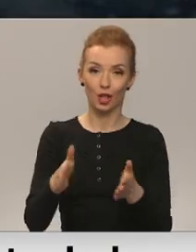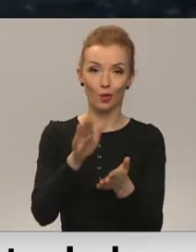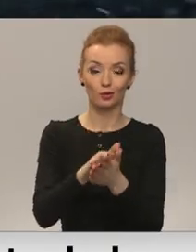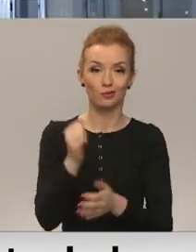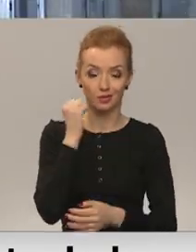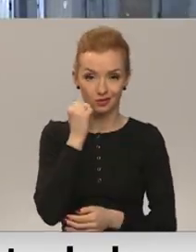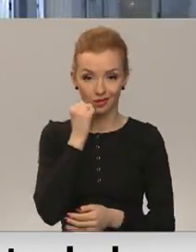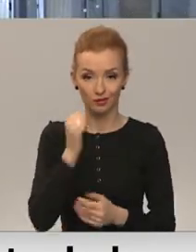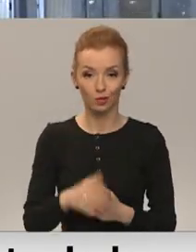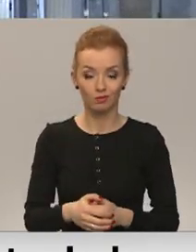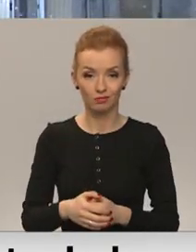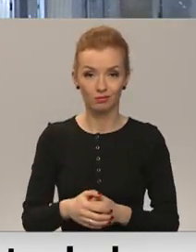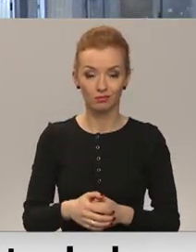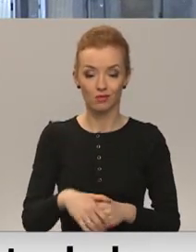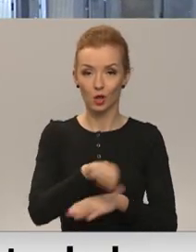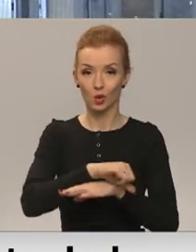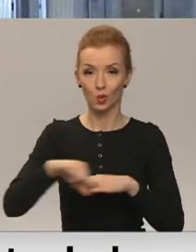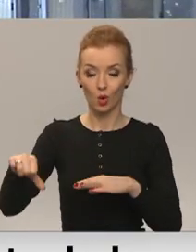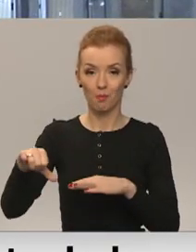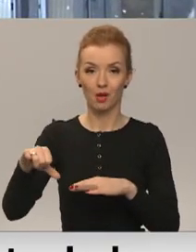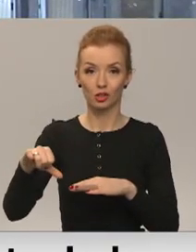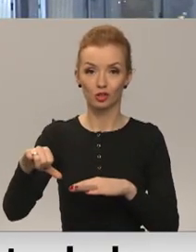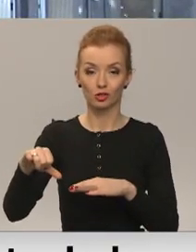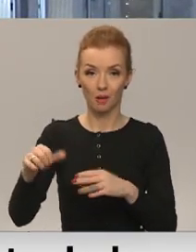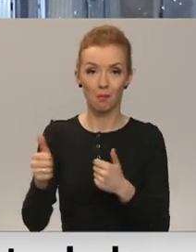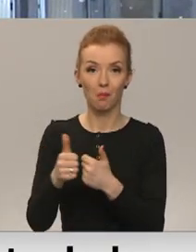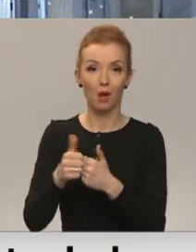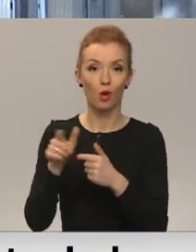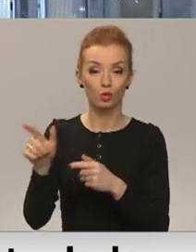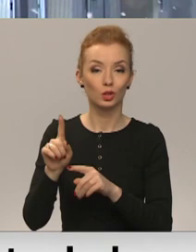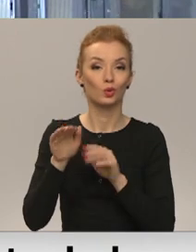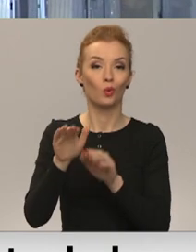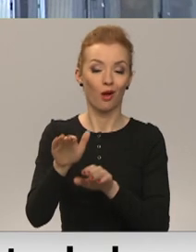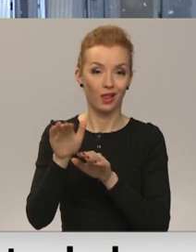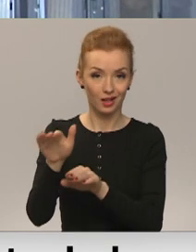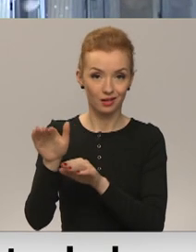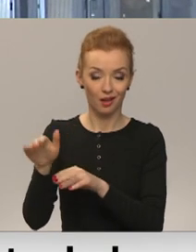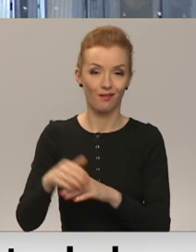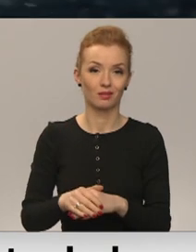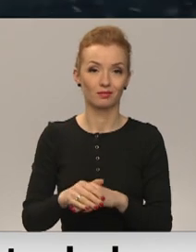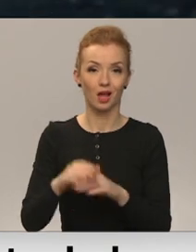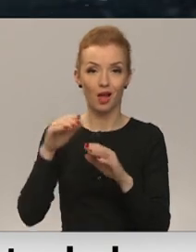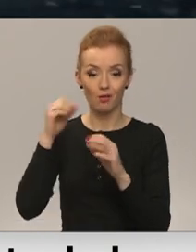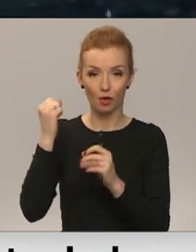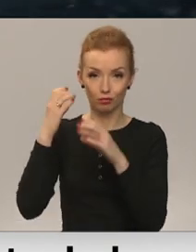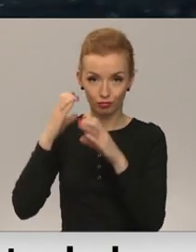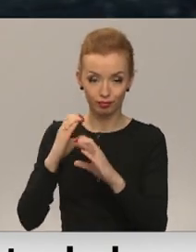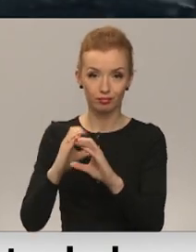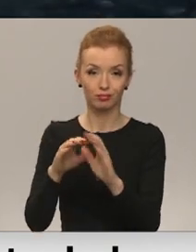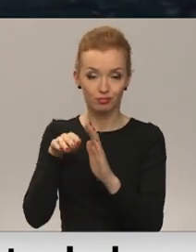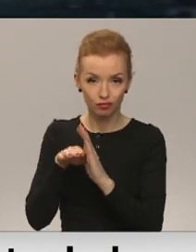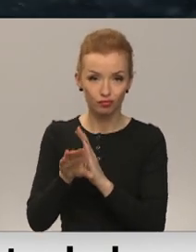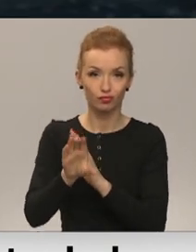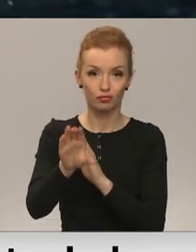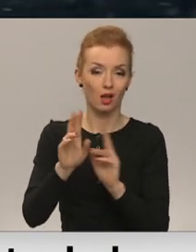Maskavu, robežai Krievijas pusē ir tuvu noliktavas. Ir termināls transporta līdzekļiem, kur viņi var iebraukt